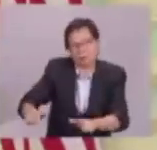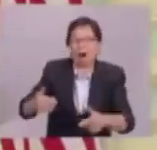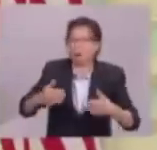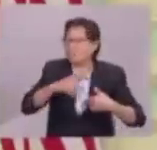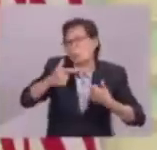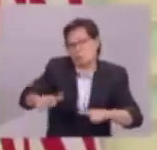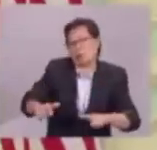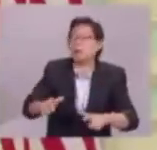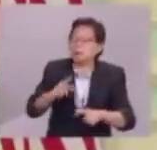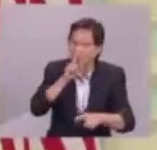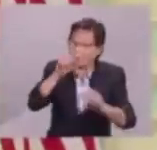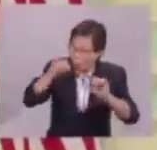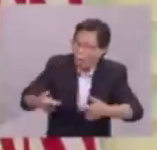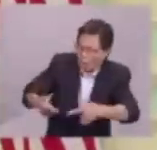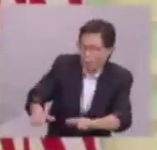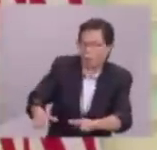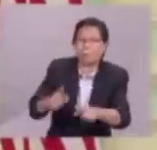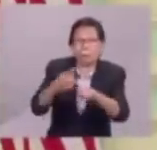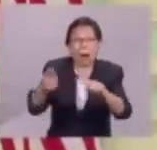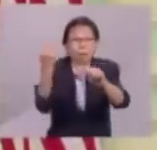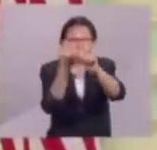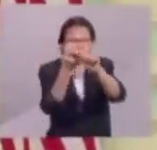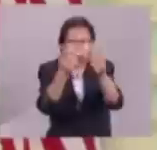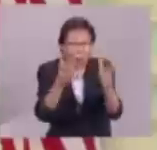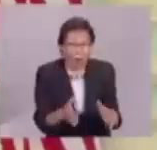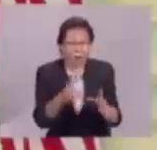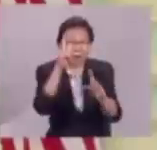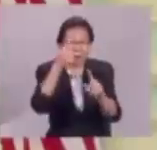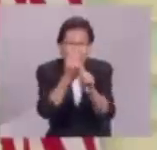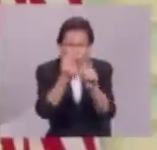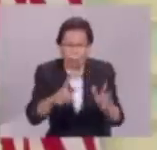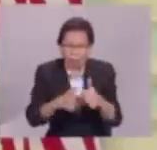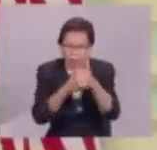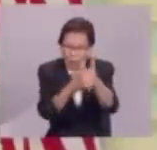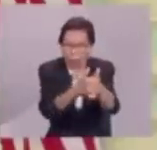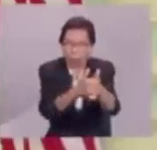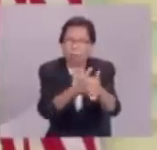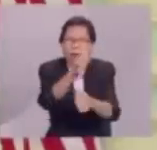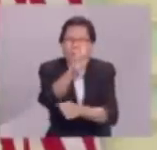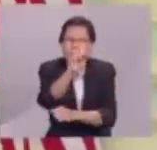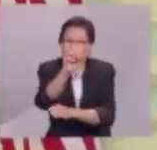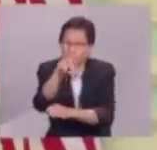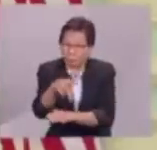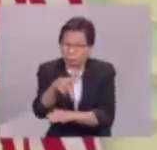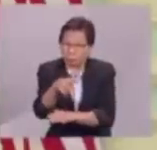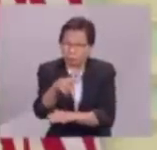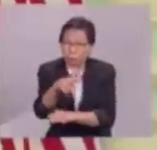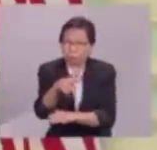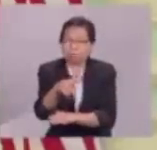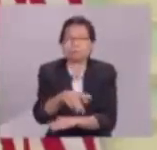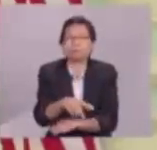Tetapi kontraktor tersebut mestilah mematuhi setiap SOP yang